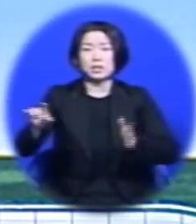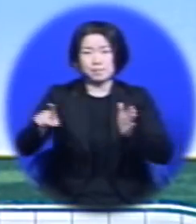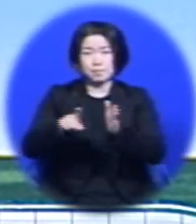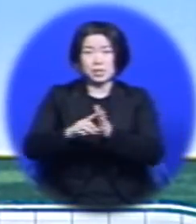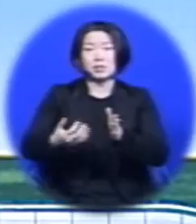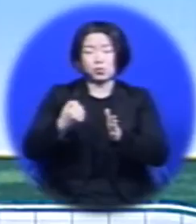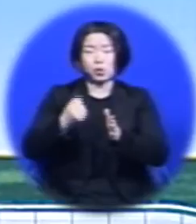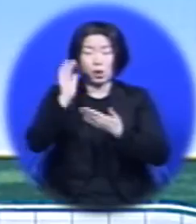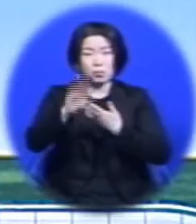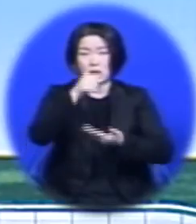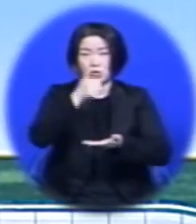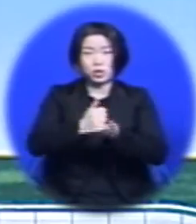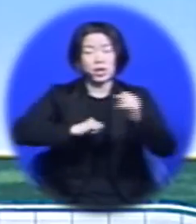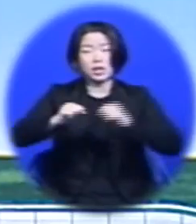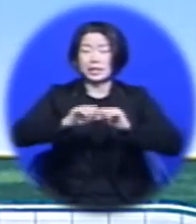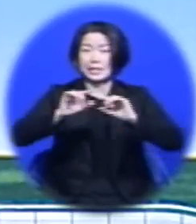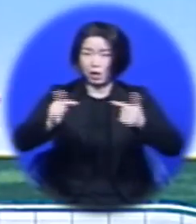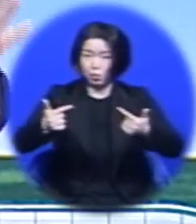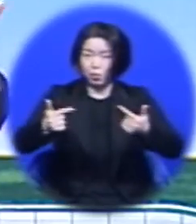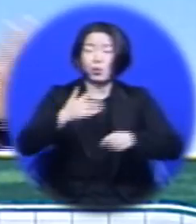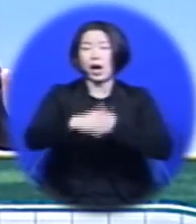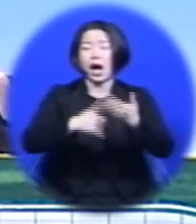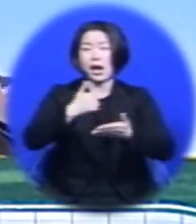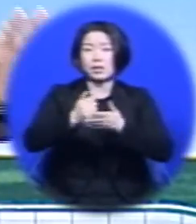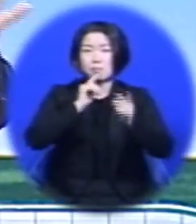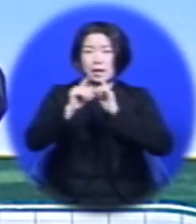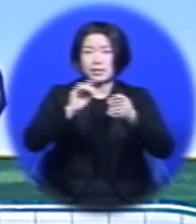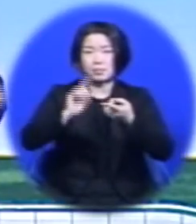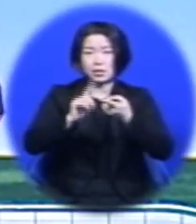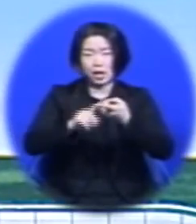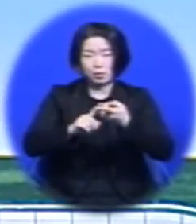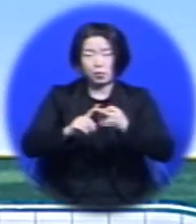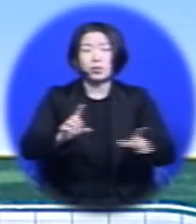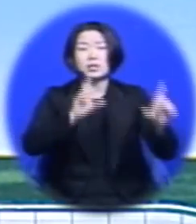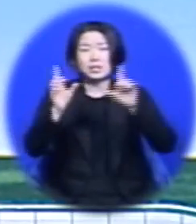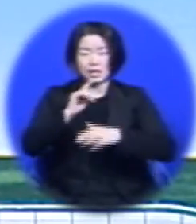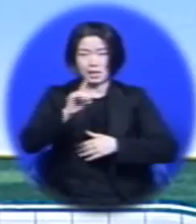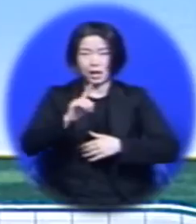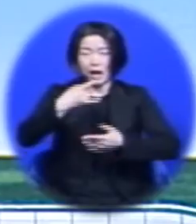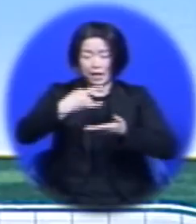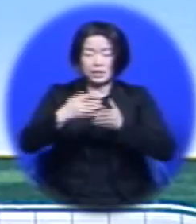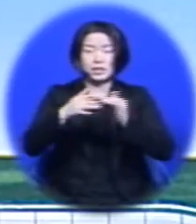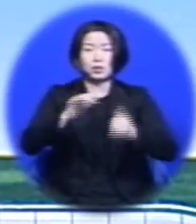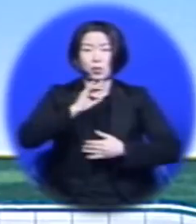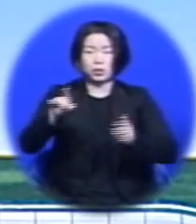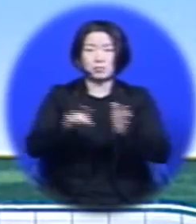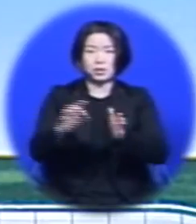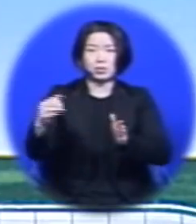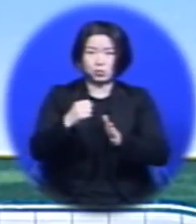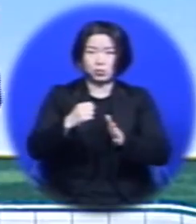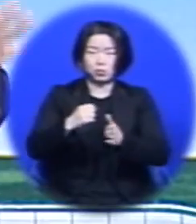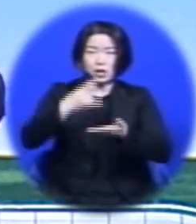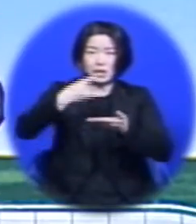이젠 죄짓지 않고 하나님 말씀대로 살리라 의인은 오직 믿음으로 의롭게 살리라